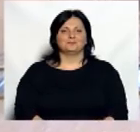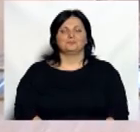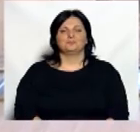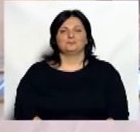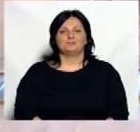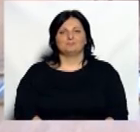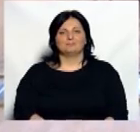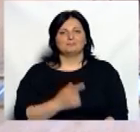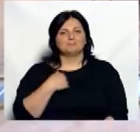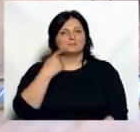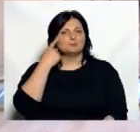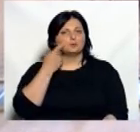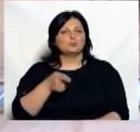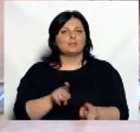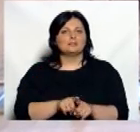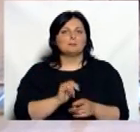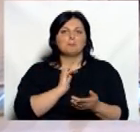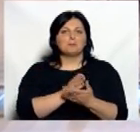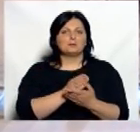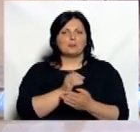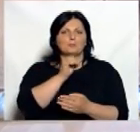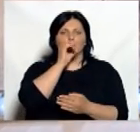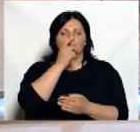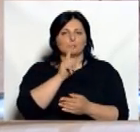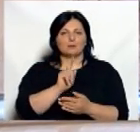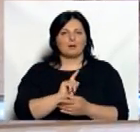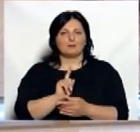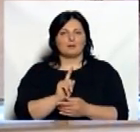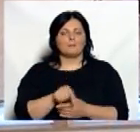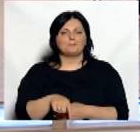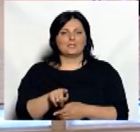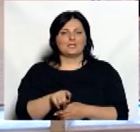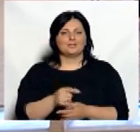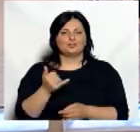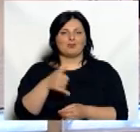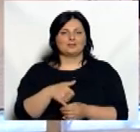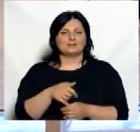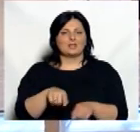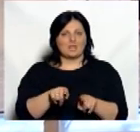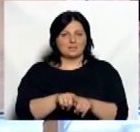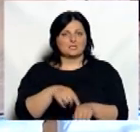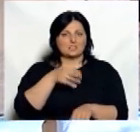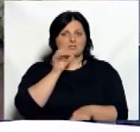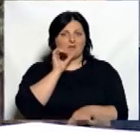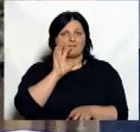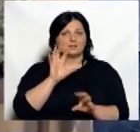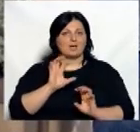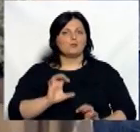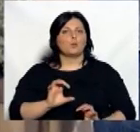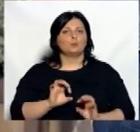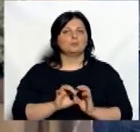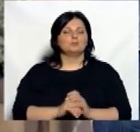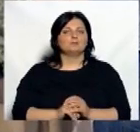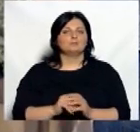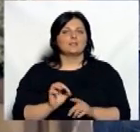აა, მე მიგონა ასე უნდა დალიო პირდაპირ. ეს რო დაგასხავე რა? მიდი, კაცო. ეგრე არ სომენ? მიდი. მართა